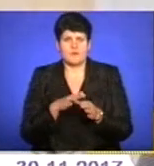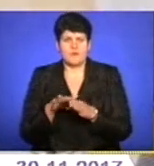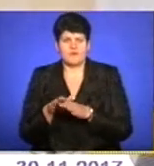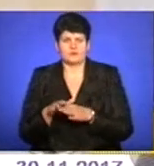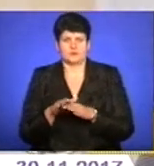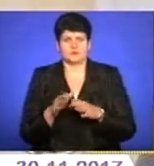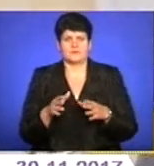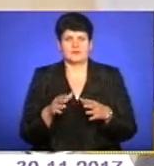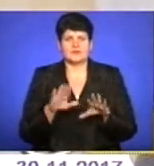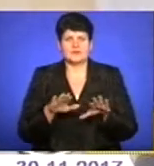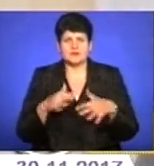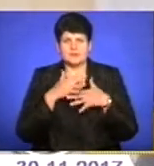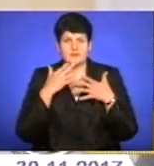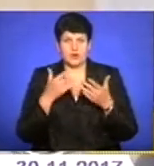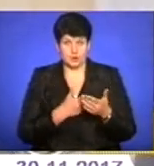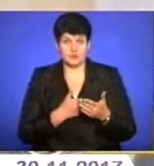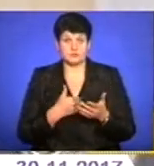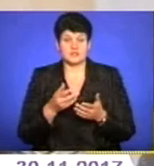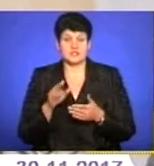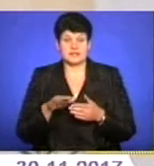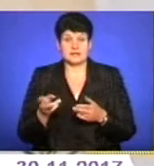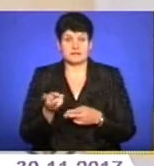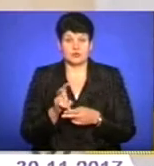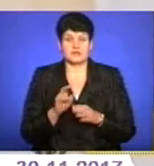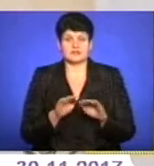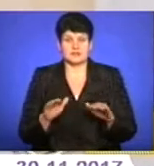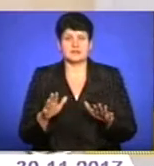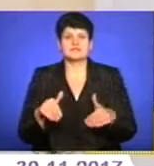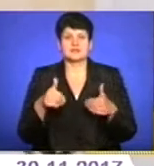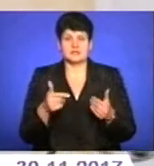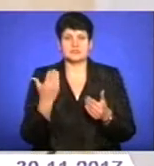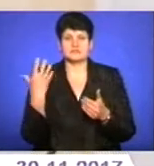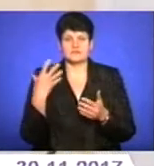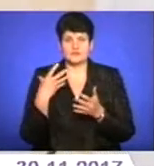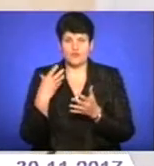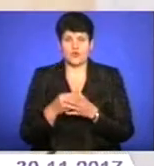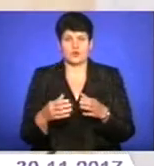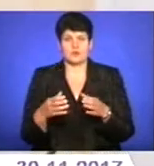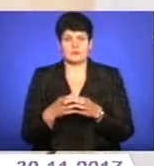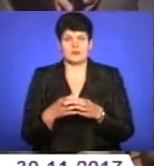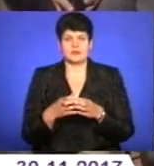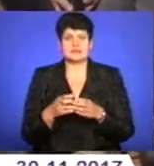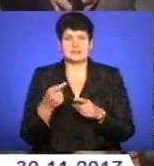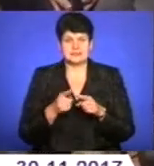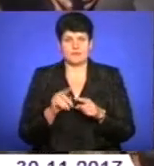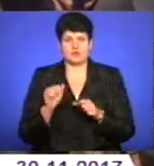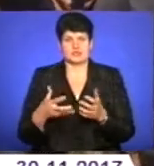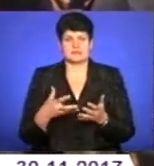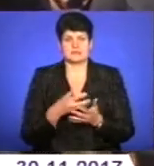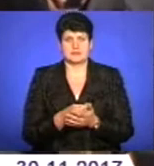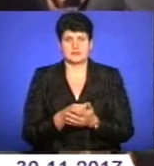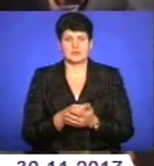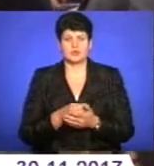хочете, щоб ваші діти ходили в садочок, зверніться до своїх громад. Таке можна за то заплатити. Думки